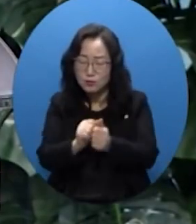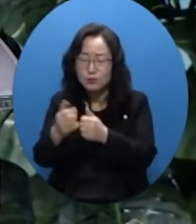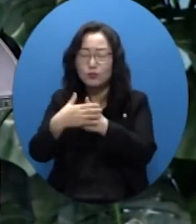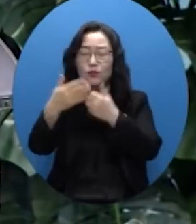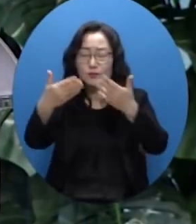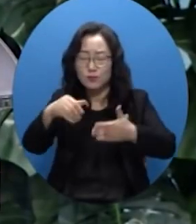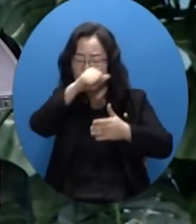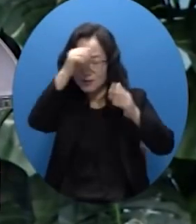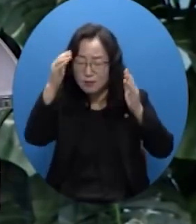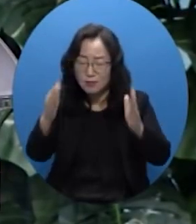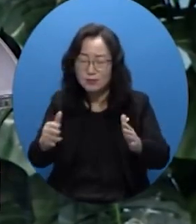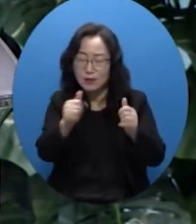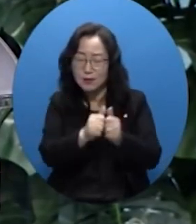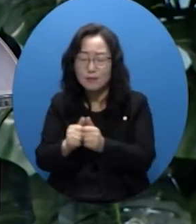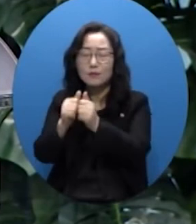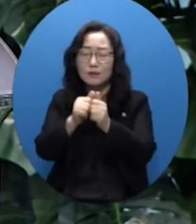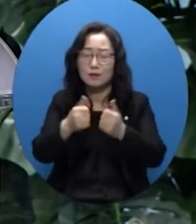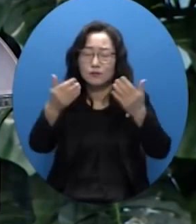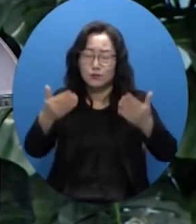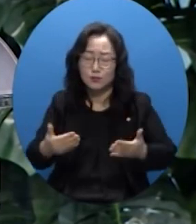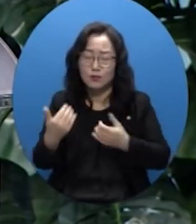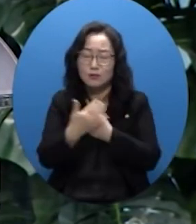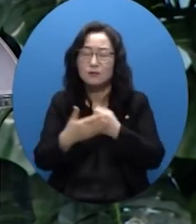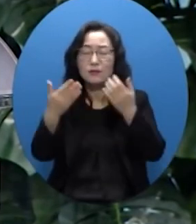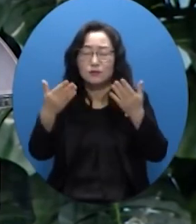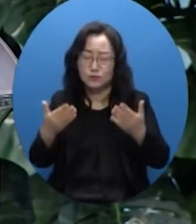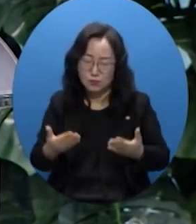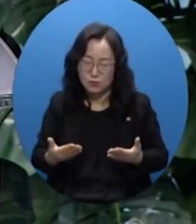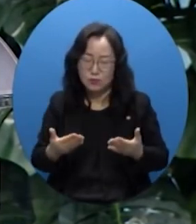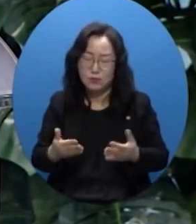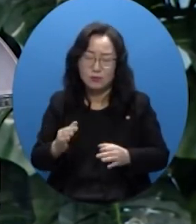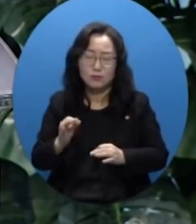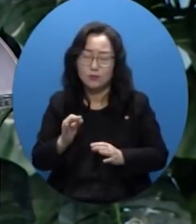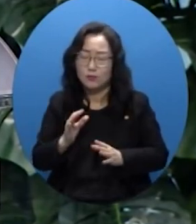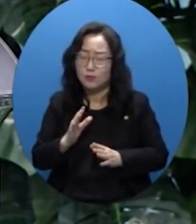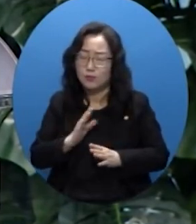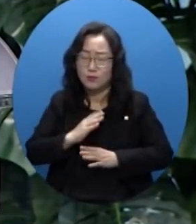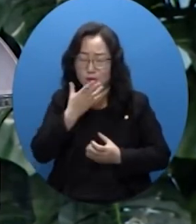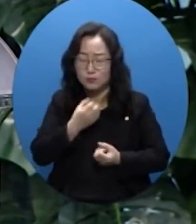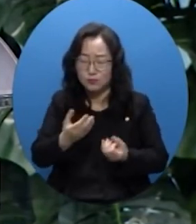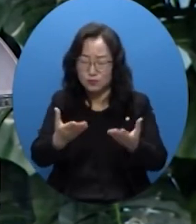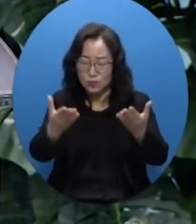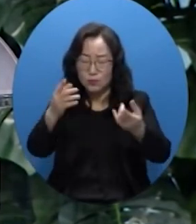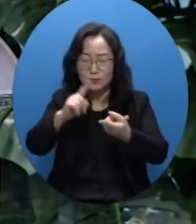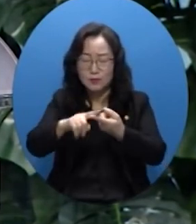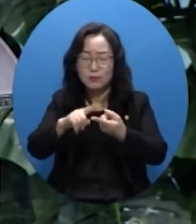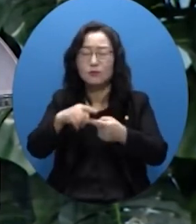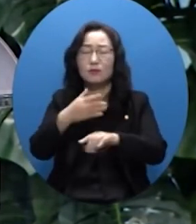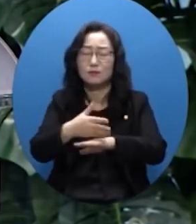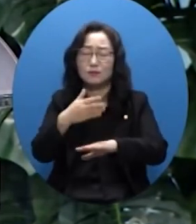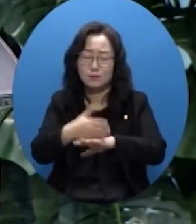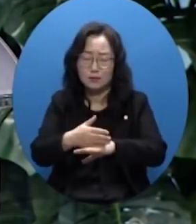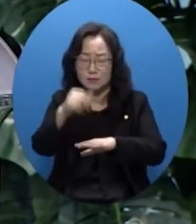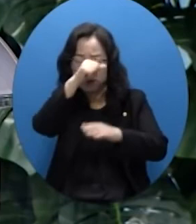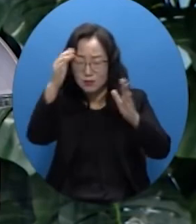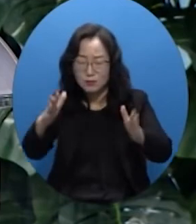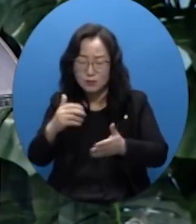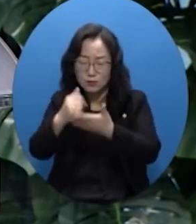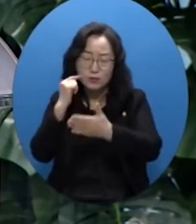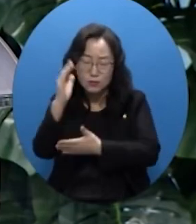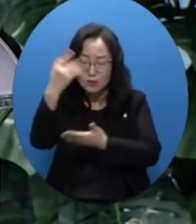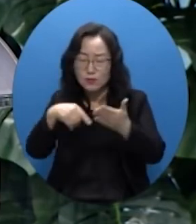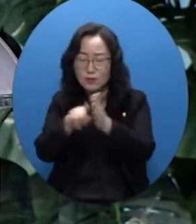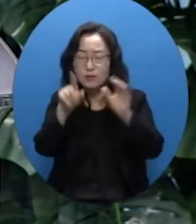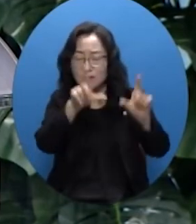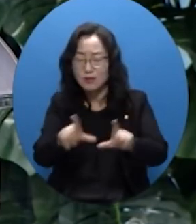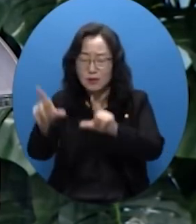학교 3 우리와 함께 하시며 은 lg 는 놀라운 축복을 감사합니다 합격생 춤 영화의 살아가는 제 포드가